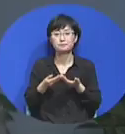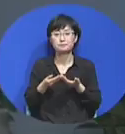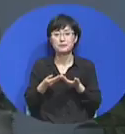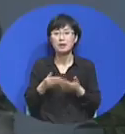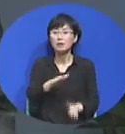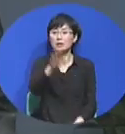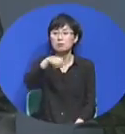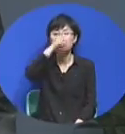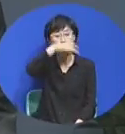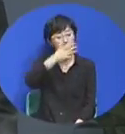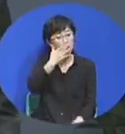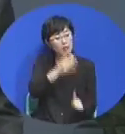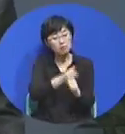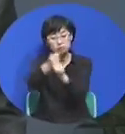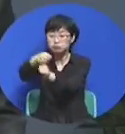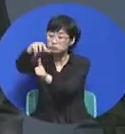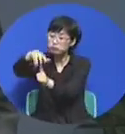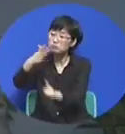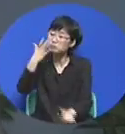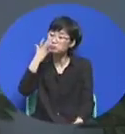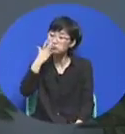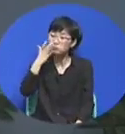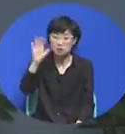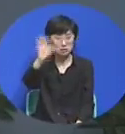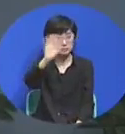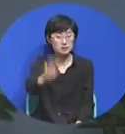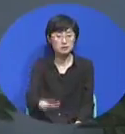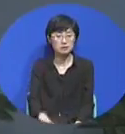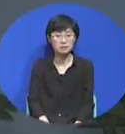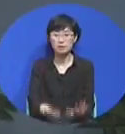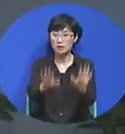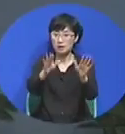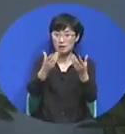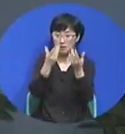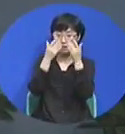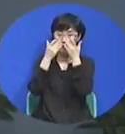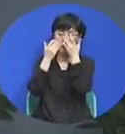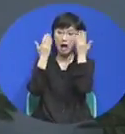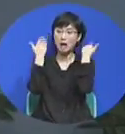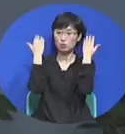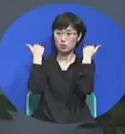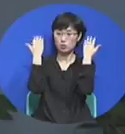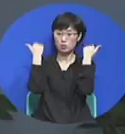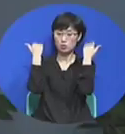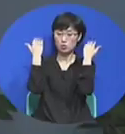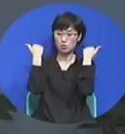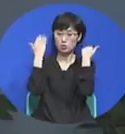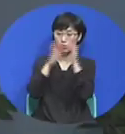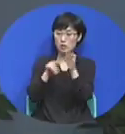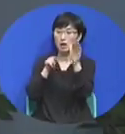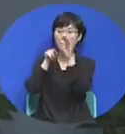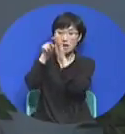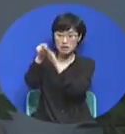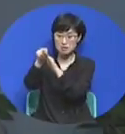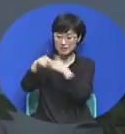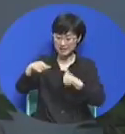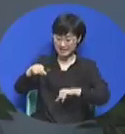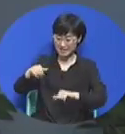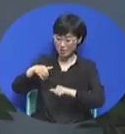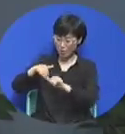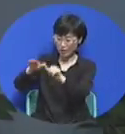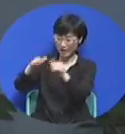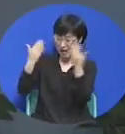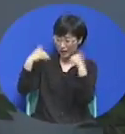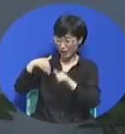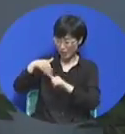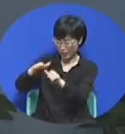여러분은 예사로 생각하지만은 학교에 가서 아이들 교육시키는 것보다 맘대로 귀중한 게 하나님의 말씀이